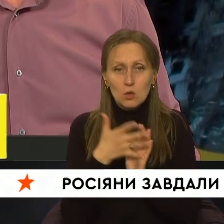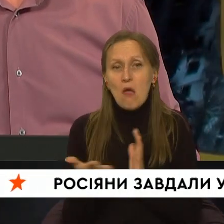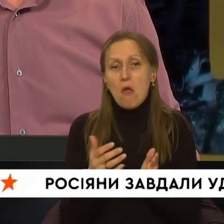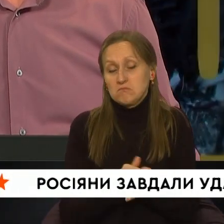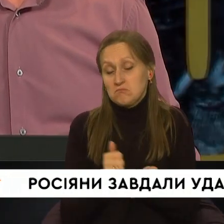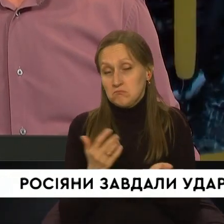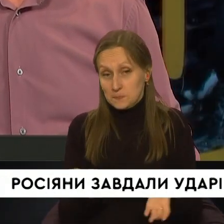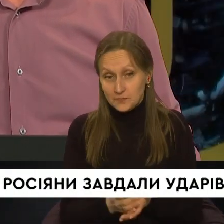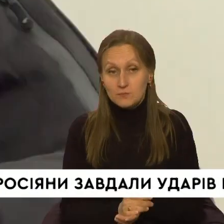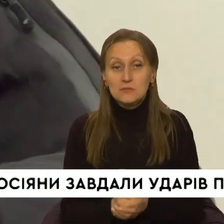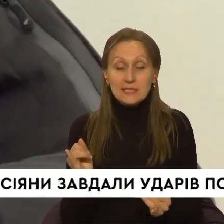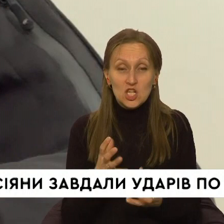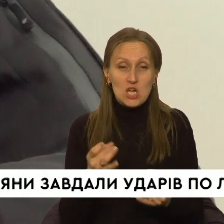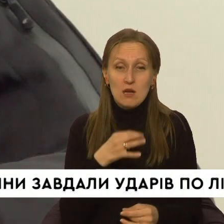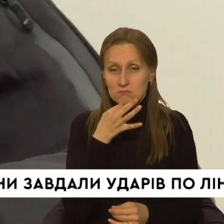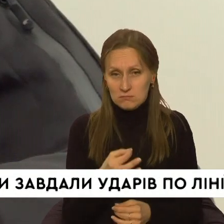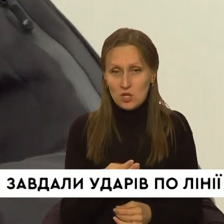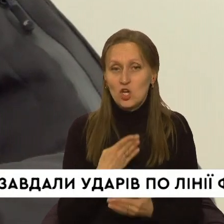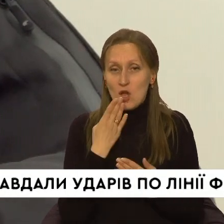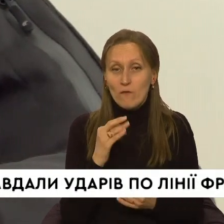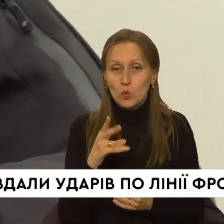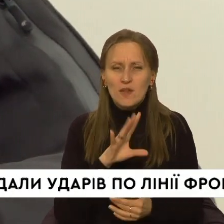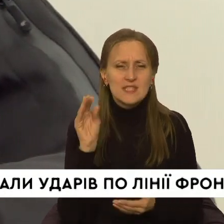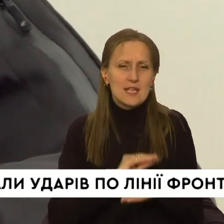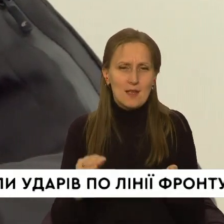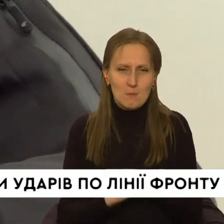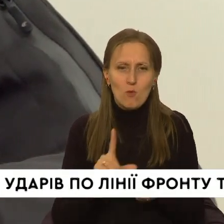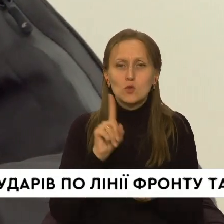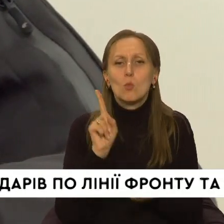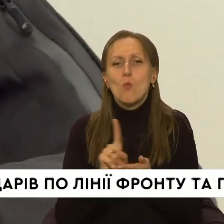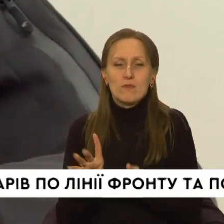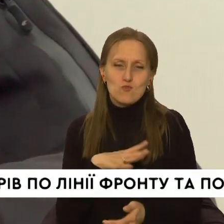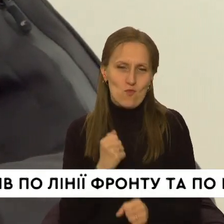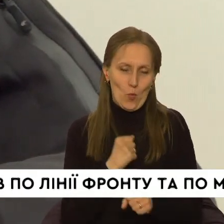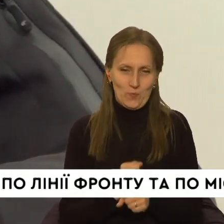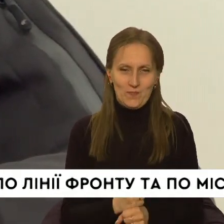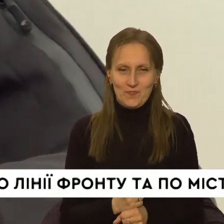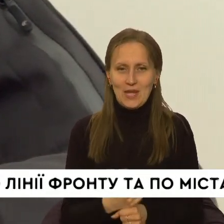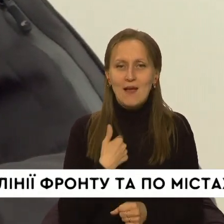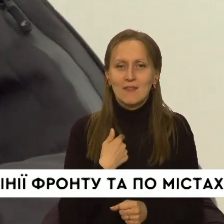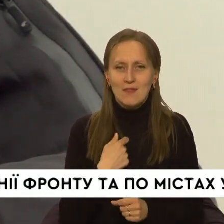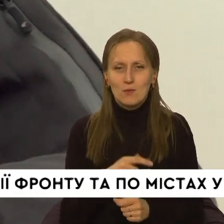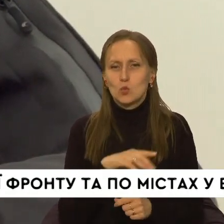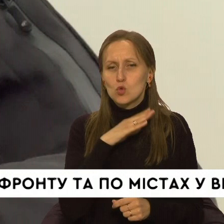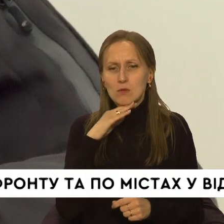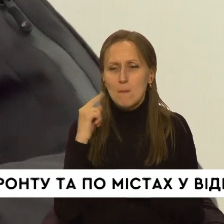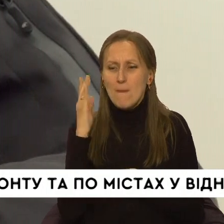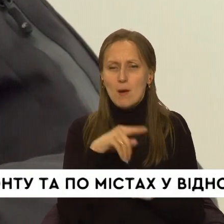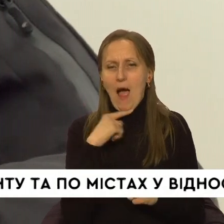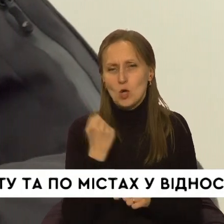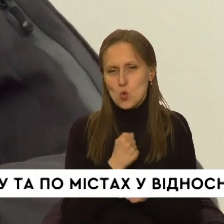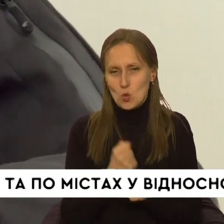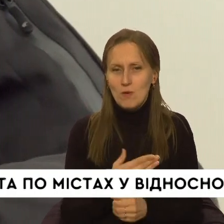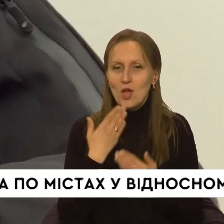яких причин. І ще раз наголошую, читайте водичку, там все написано. На те, що має робити. Читайте. У нас попереду дуже багато